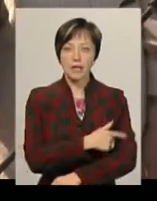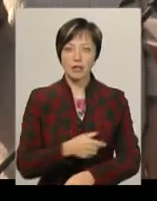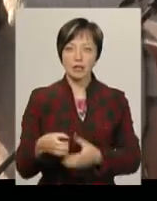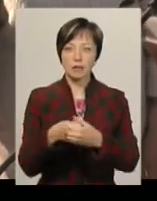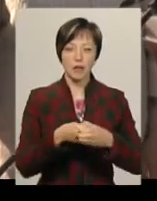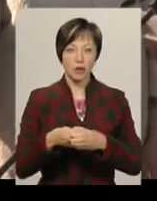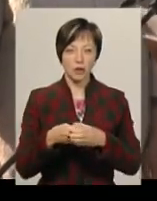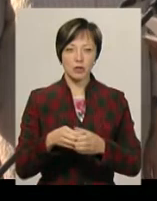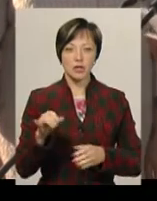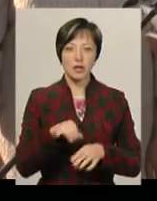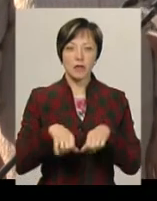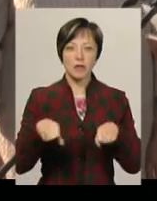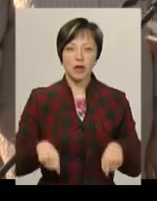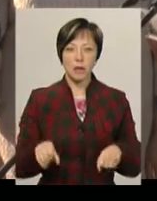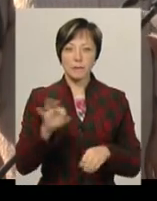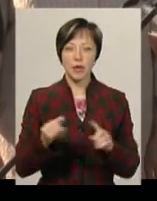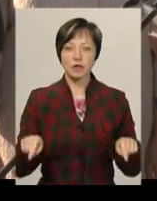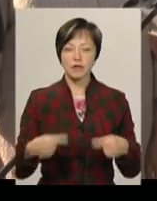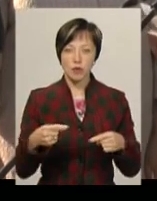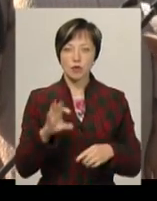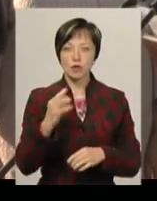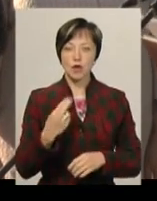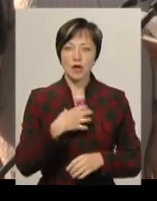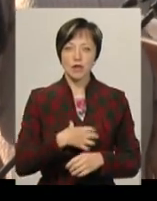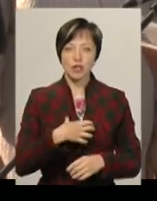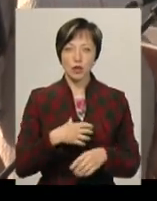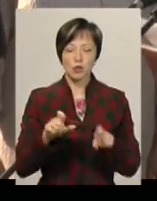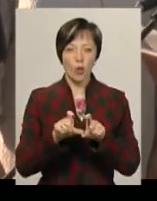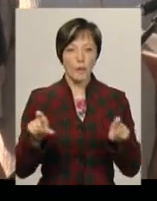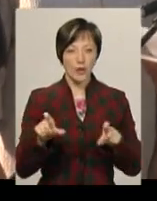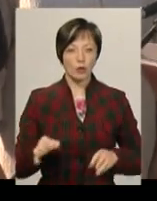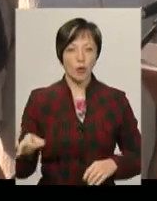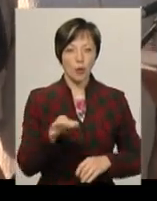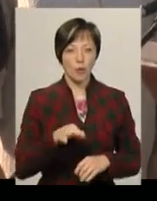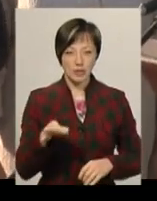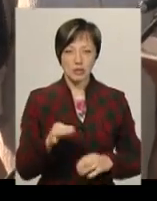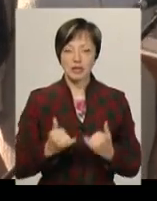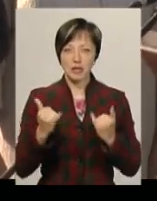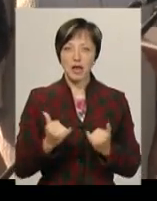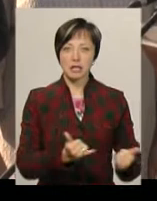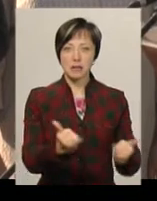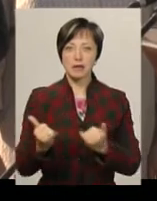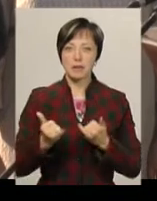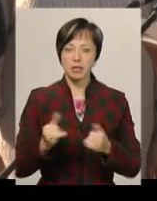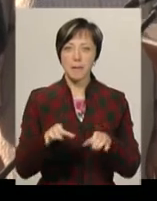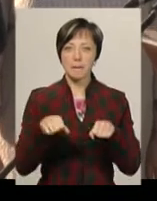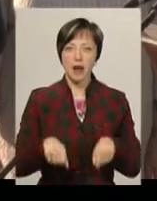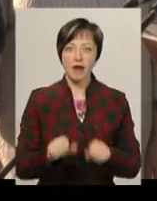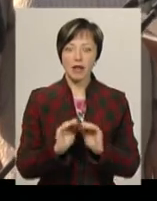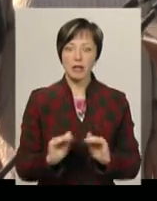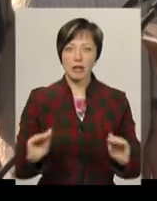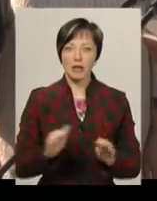спільноти та можновладців про створення соціально важливого об'єкту області для забезпечення права дітей